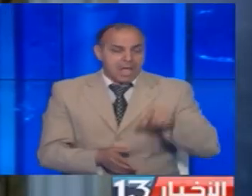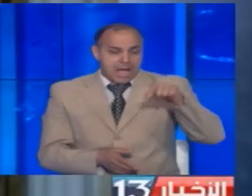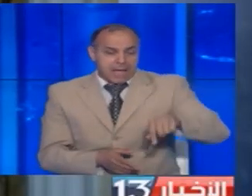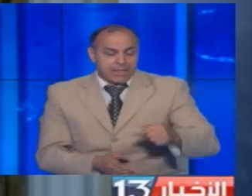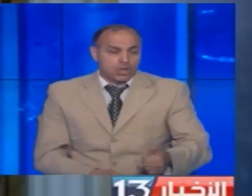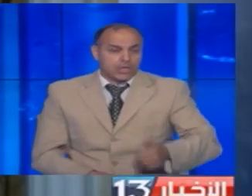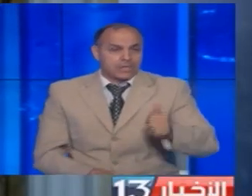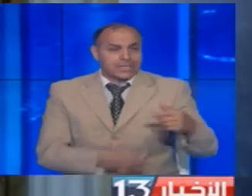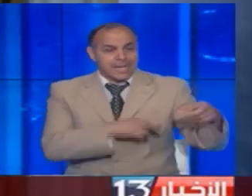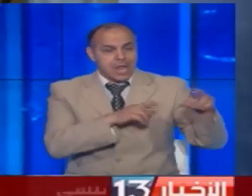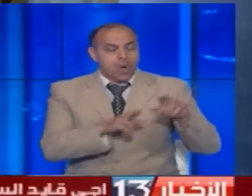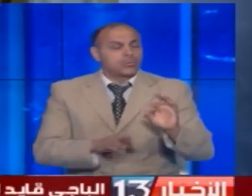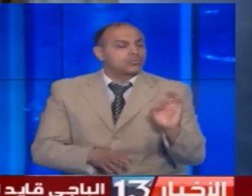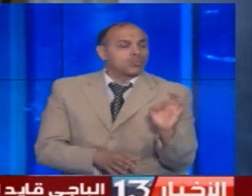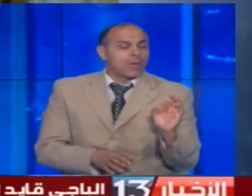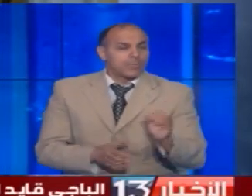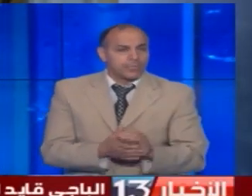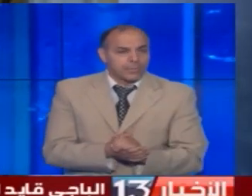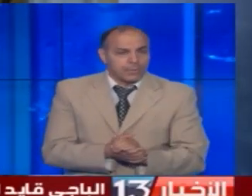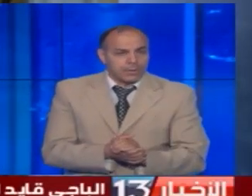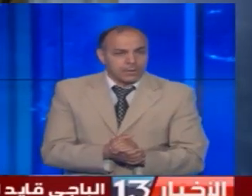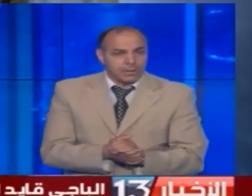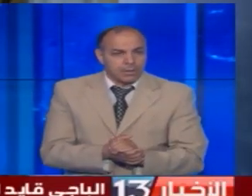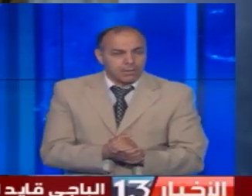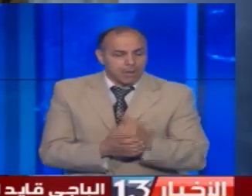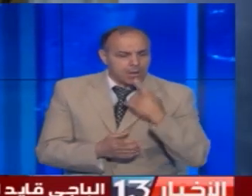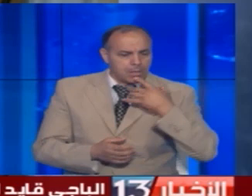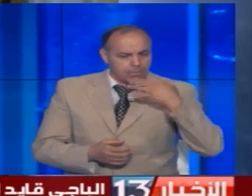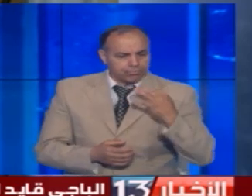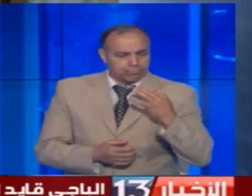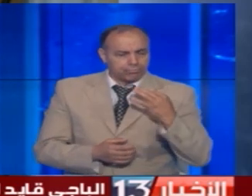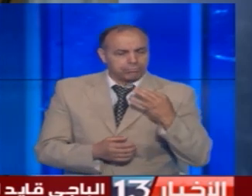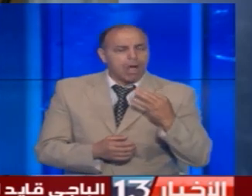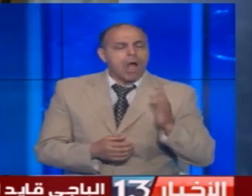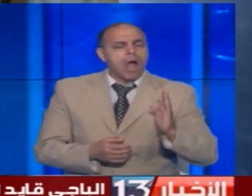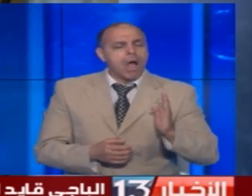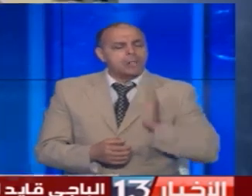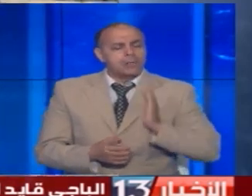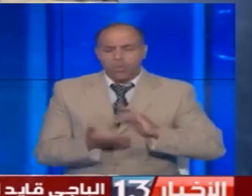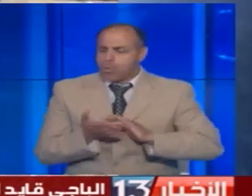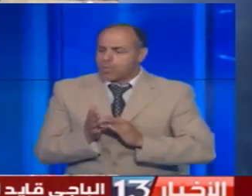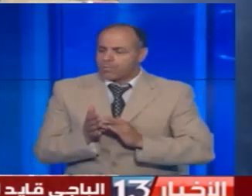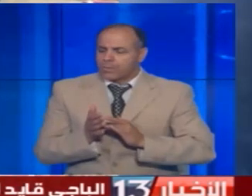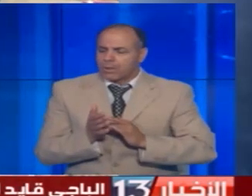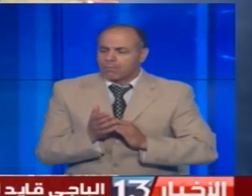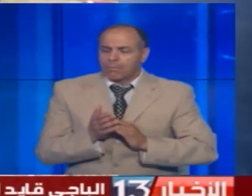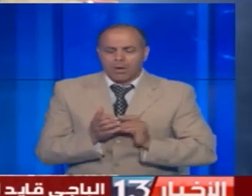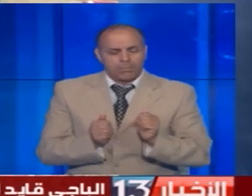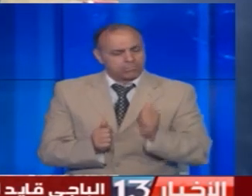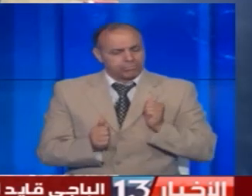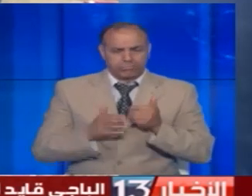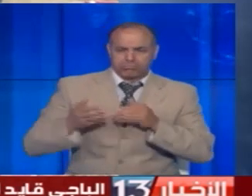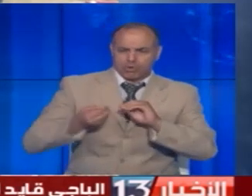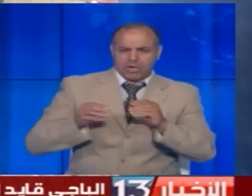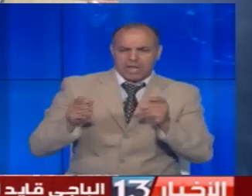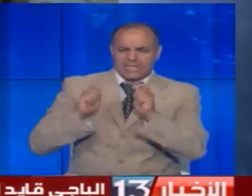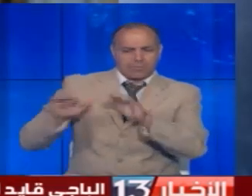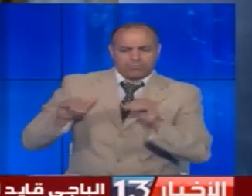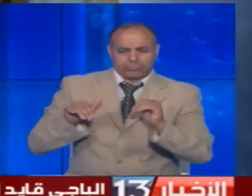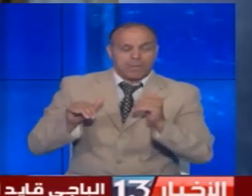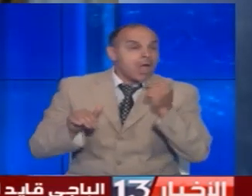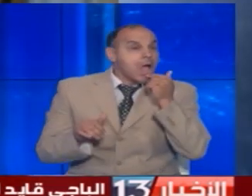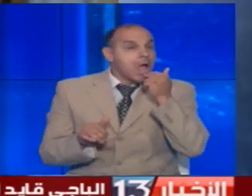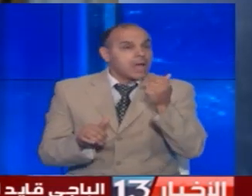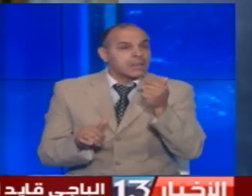النجاح يعود بالأساس إلى التزام المؤسسة العسكرية بالحياد التام